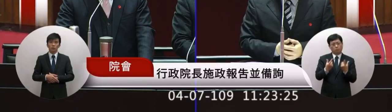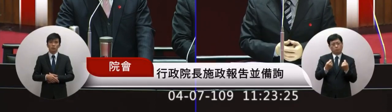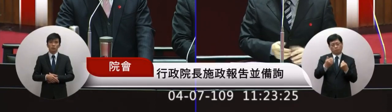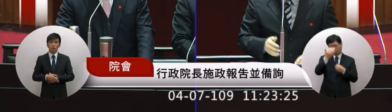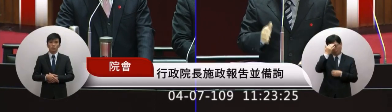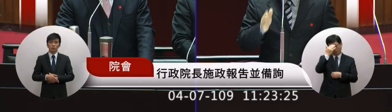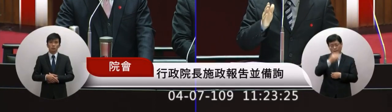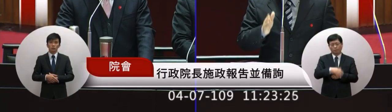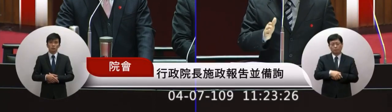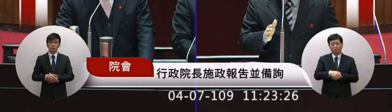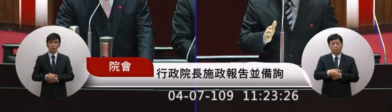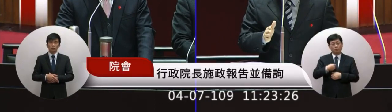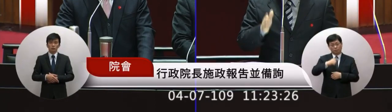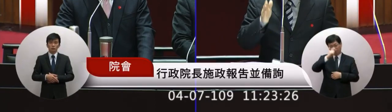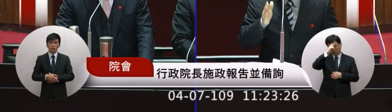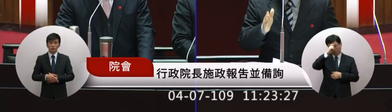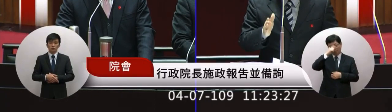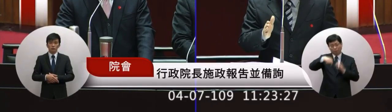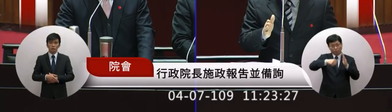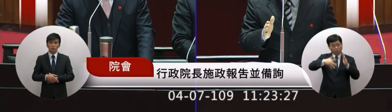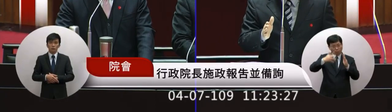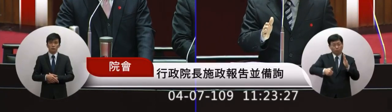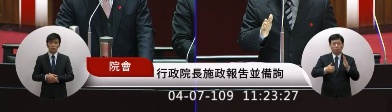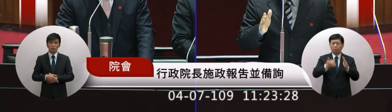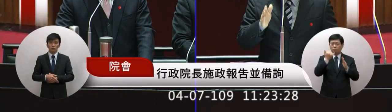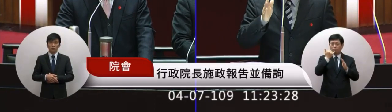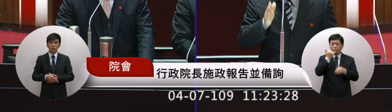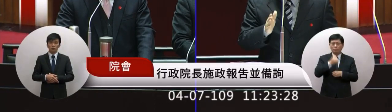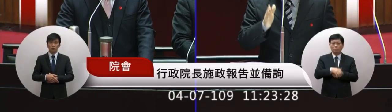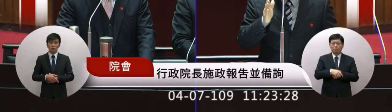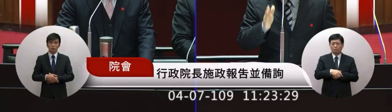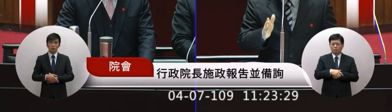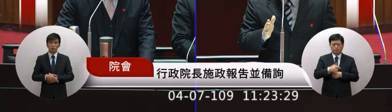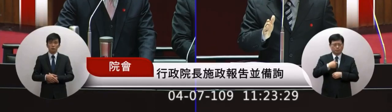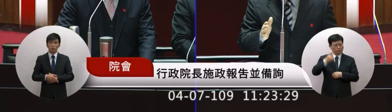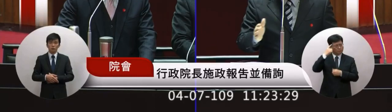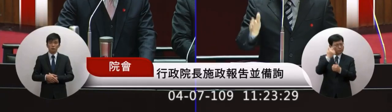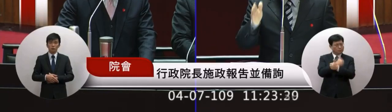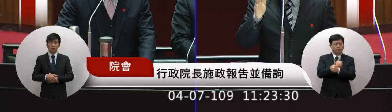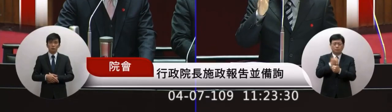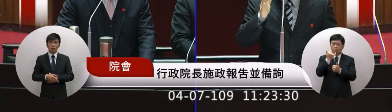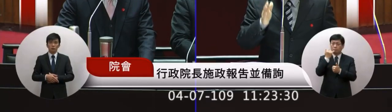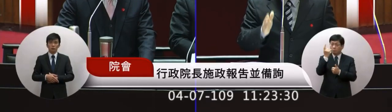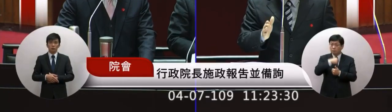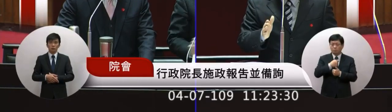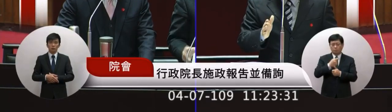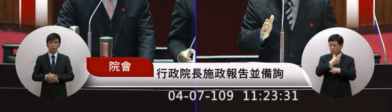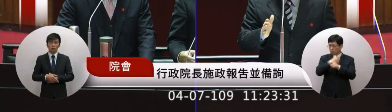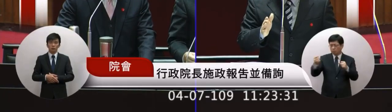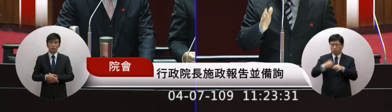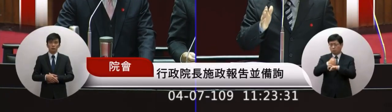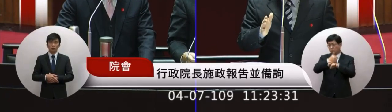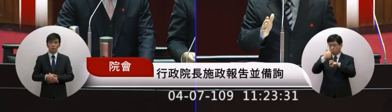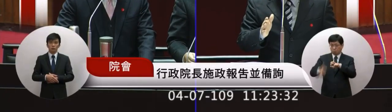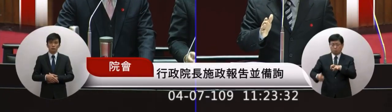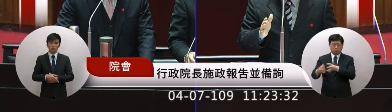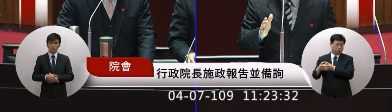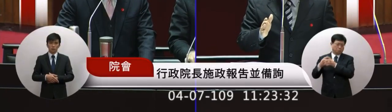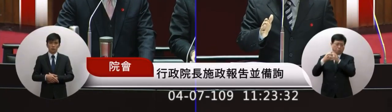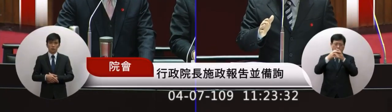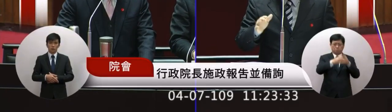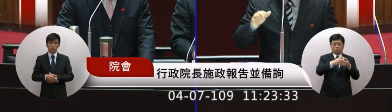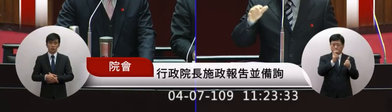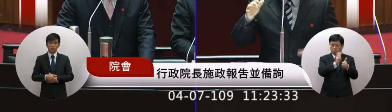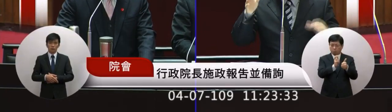题。好，所以本席希望院长这边能够慎重的考虑，是不是能够用集中管理的一个方